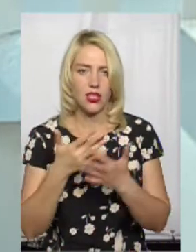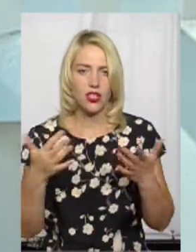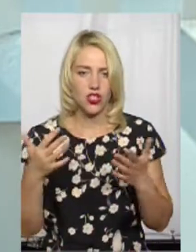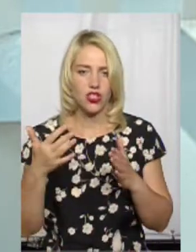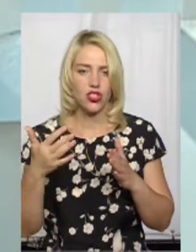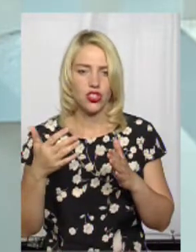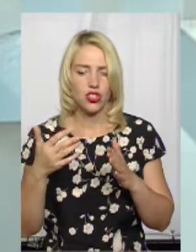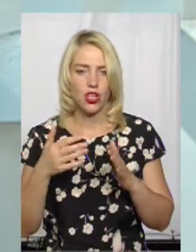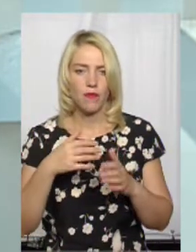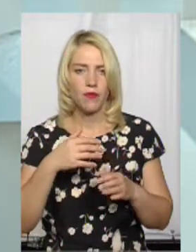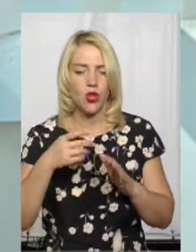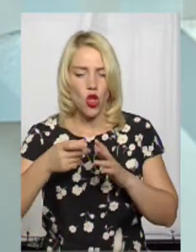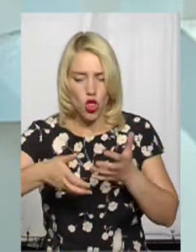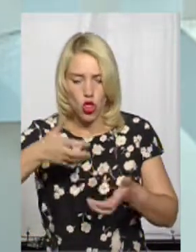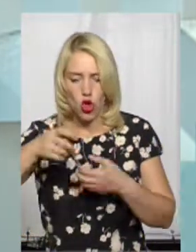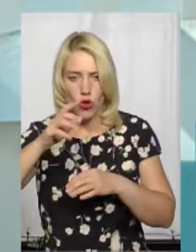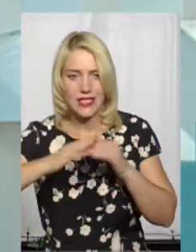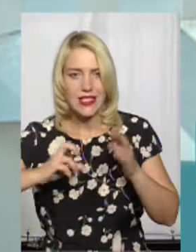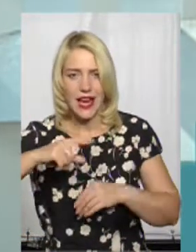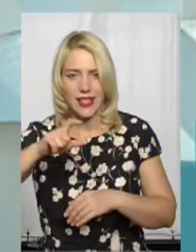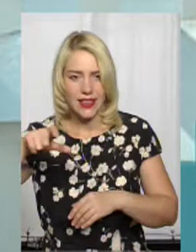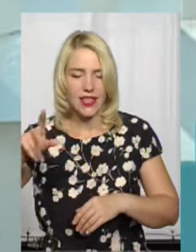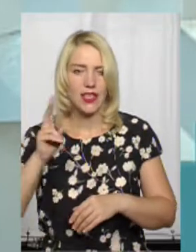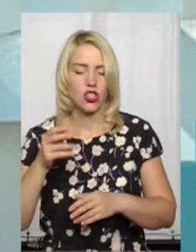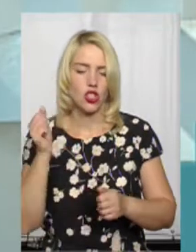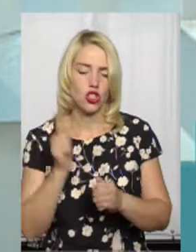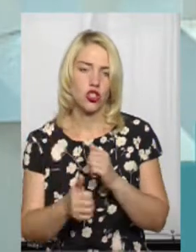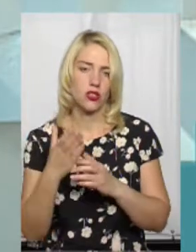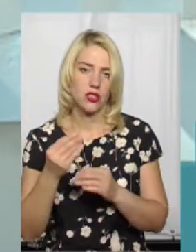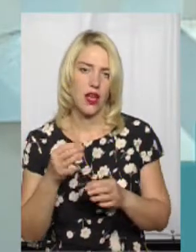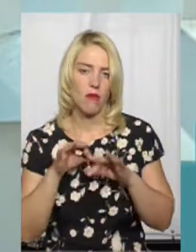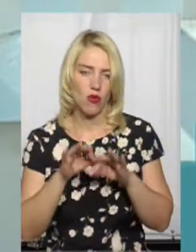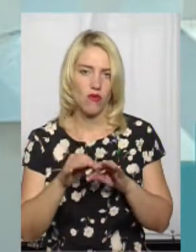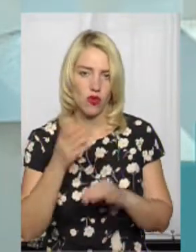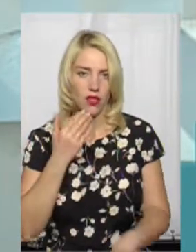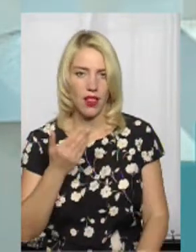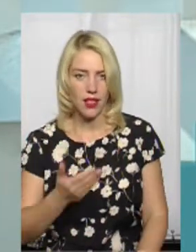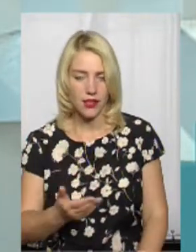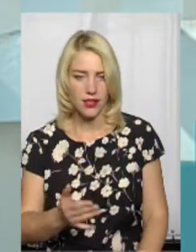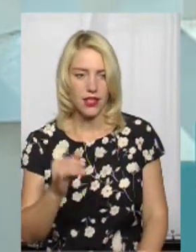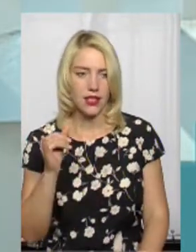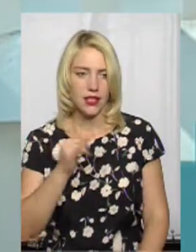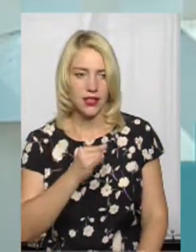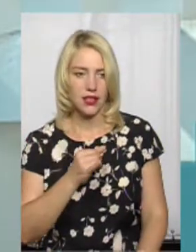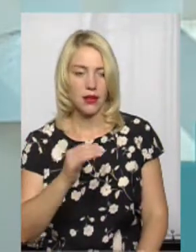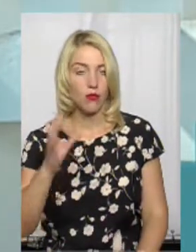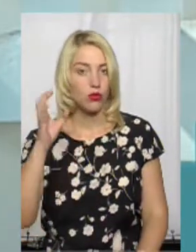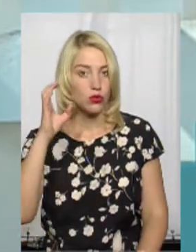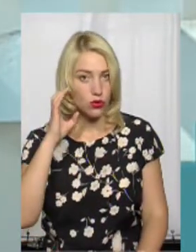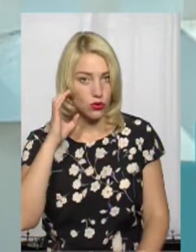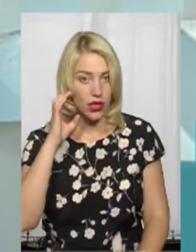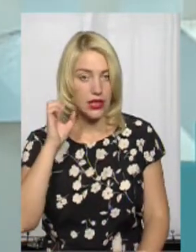дослідників. Там щодня лекції проводяться. І